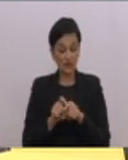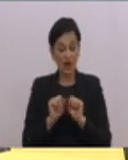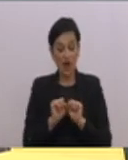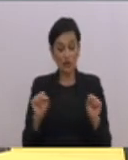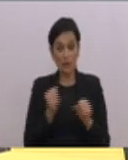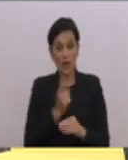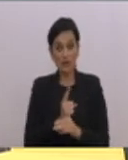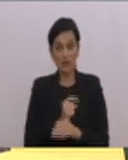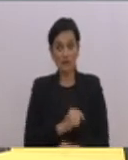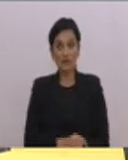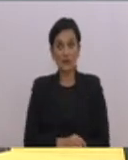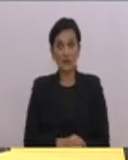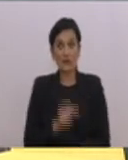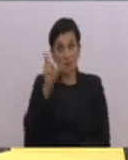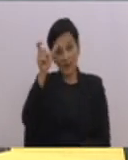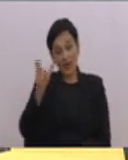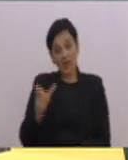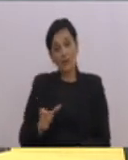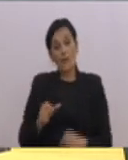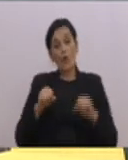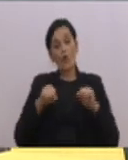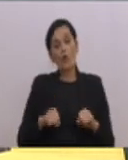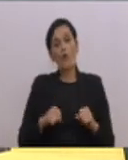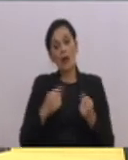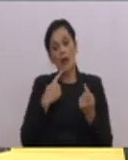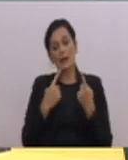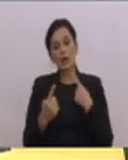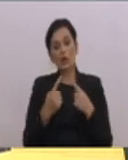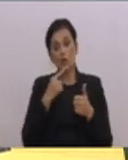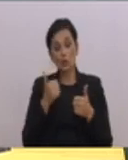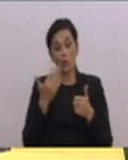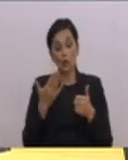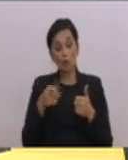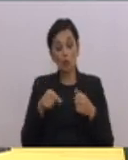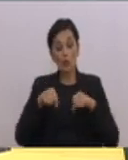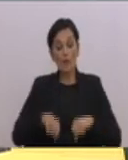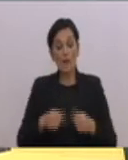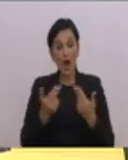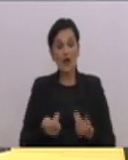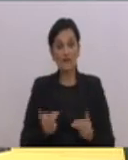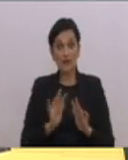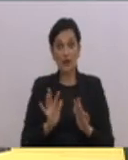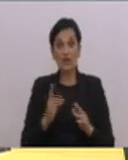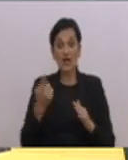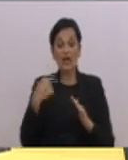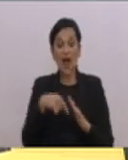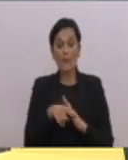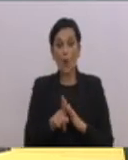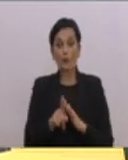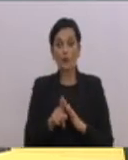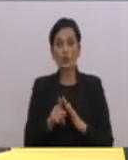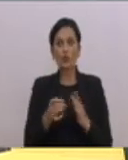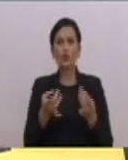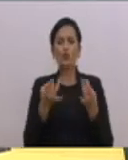აკრძალული. ადამიანის უფლებებზე საუბარი როგორ შეიძლება თუ ამ უფლებას არ ვაღიარებთ? აქედან გამდინარე, ეს